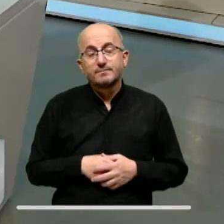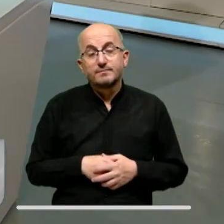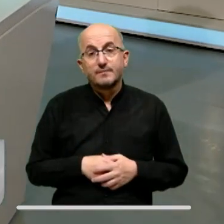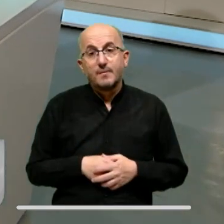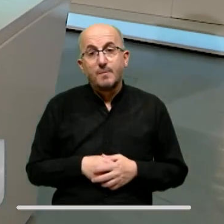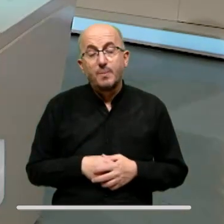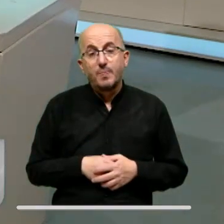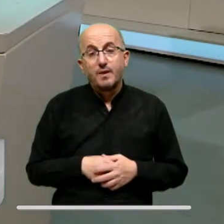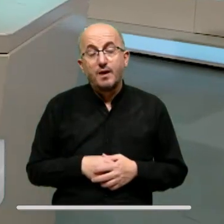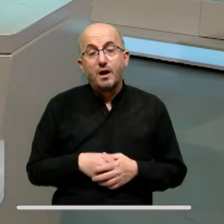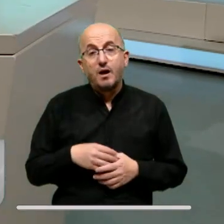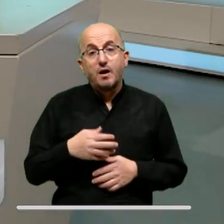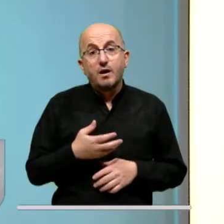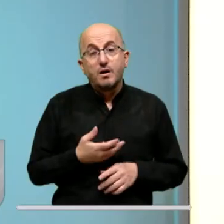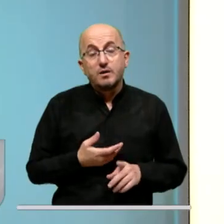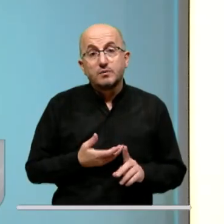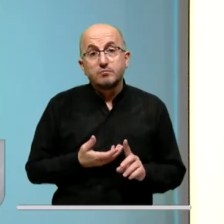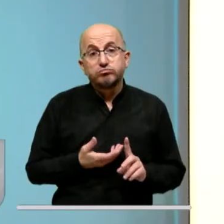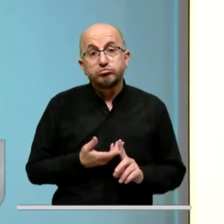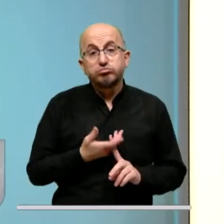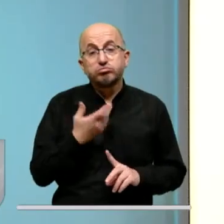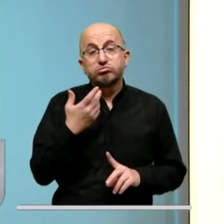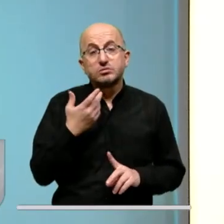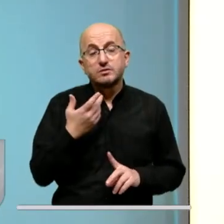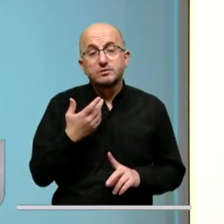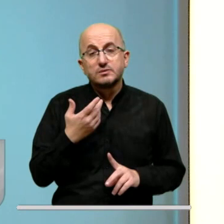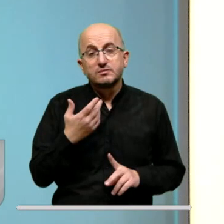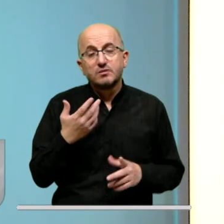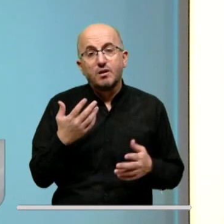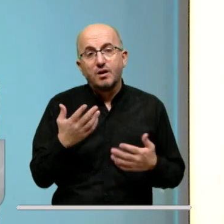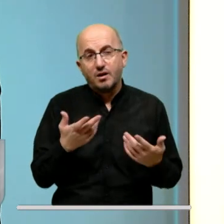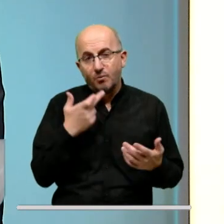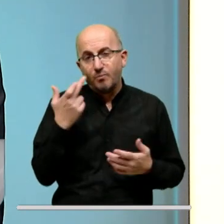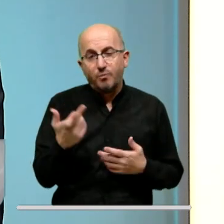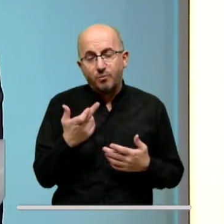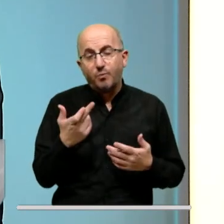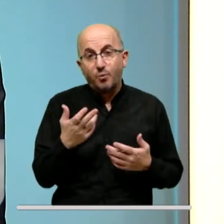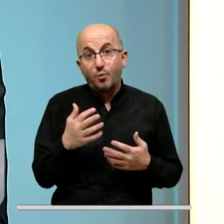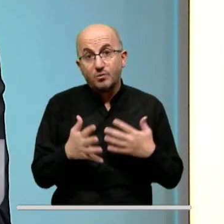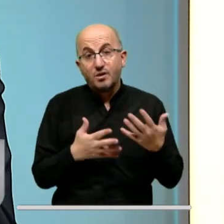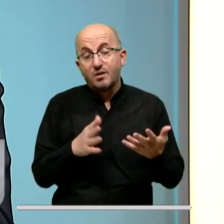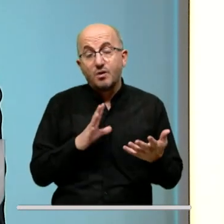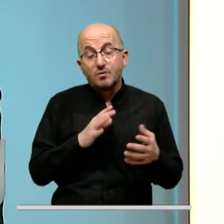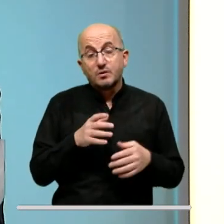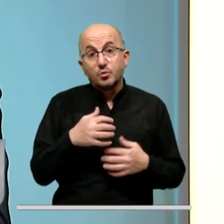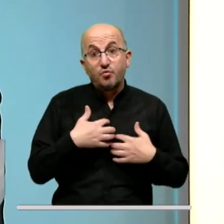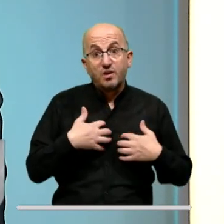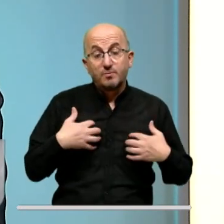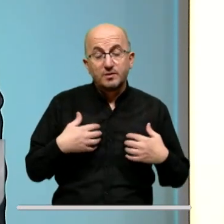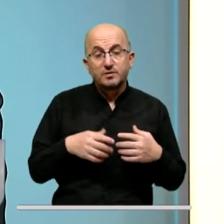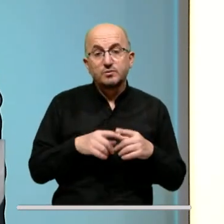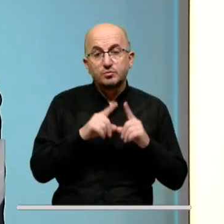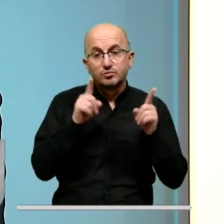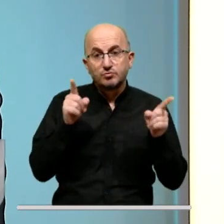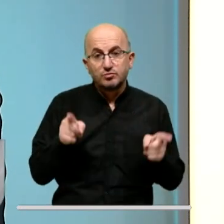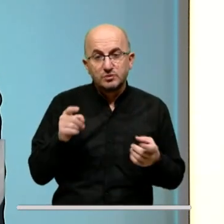şeyler ellerinden alıp Onların da ellerini boşa çıkartmış çıkarttıkları da bir vakıadır o zaman güvenilebilir kur kurum ve kuruluşlar kişiler aracılığıyla